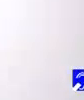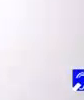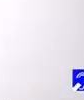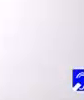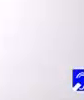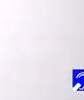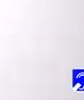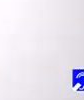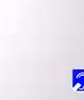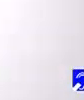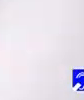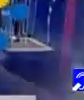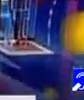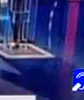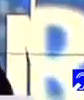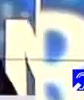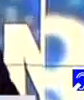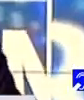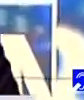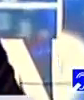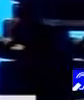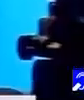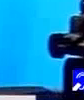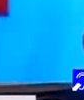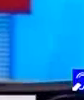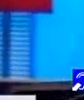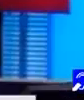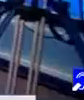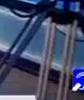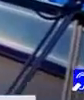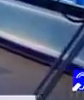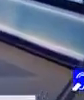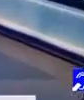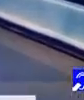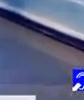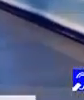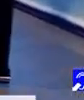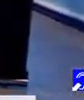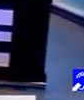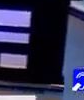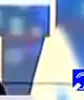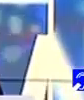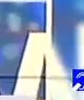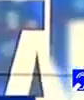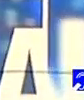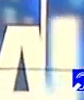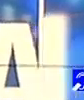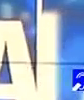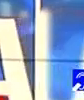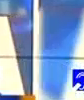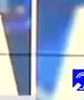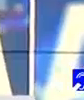unirea Basarabiei cu România, de la ora 18 și de la ora 20, vezi două ediții eveniment ale principalului jurnal de știri.